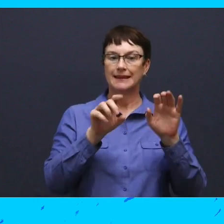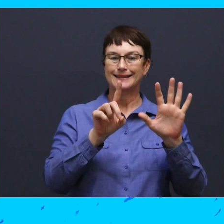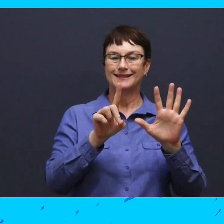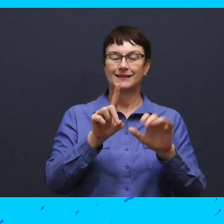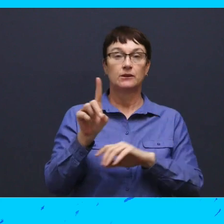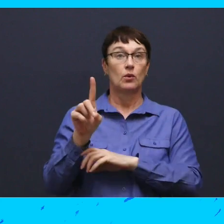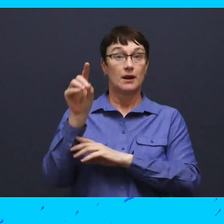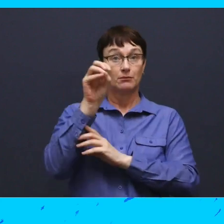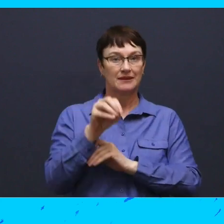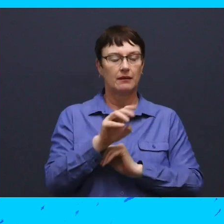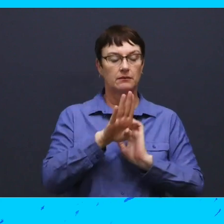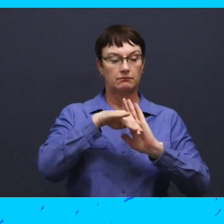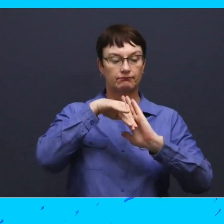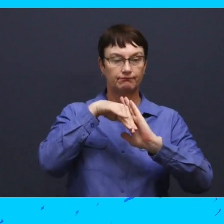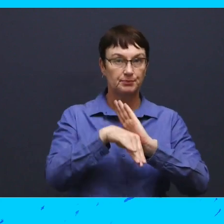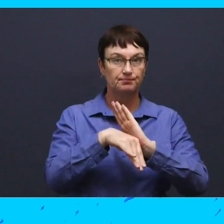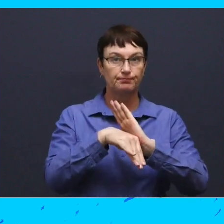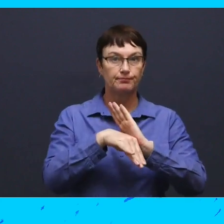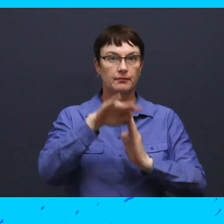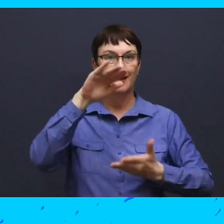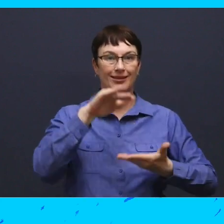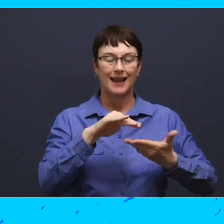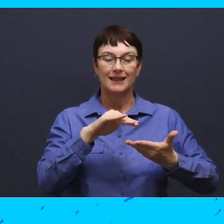à risque.